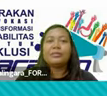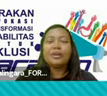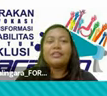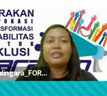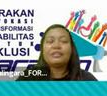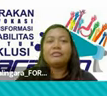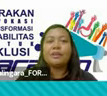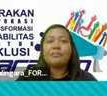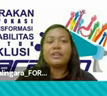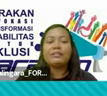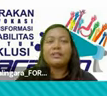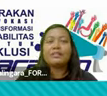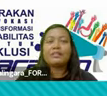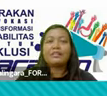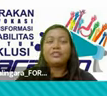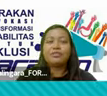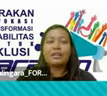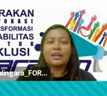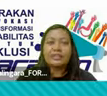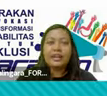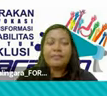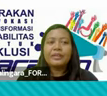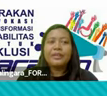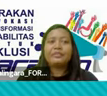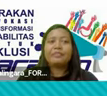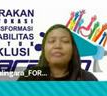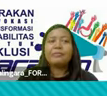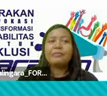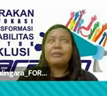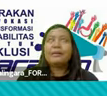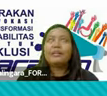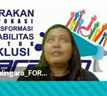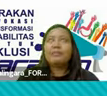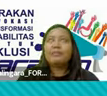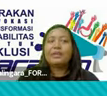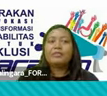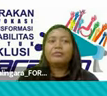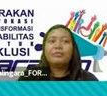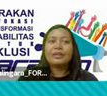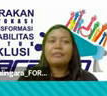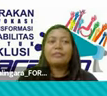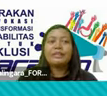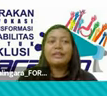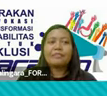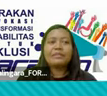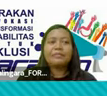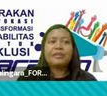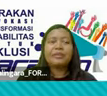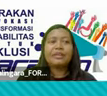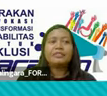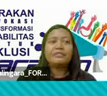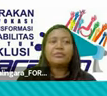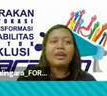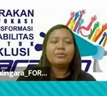salah satu organisasi difabel yang letaknya di Yogyakarta. SIGAP memberikan dukungan bagi Garamin